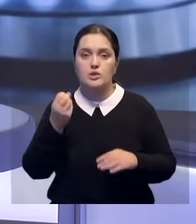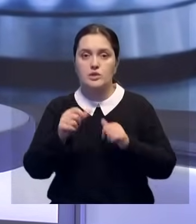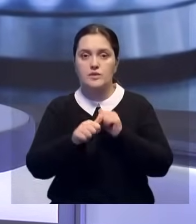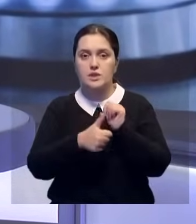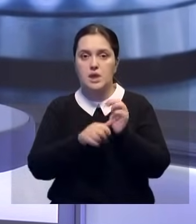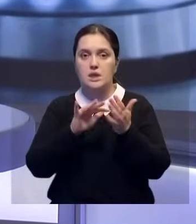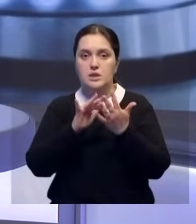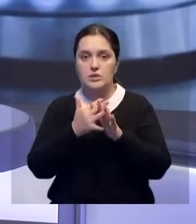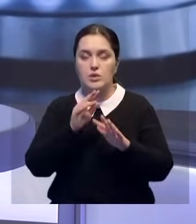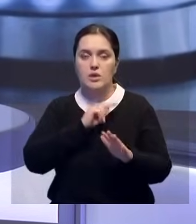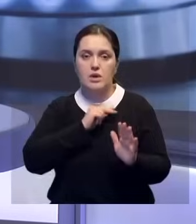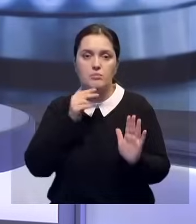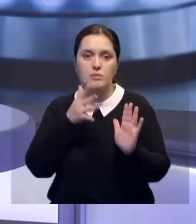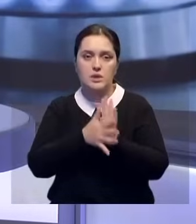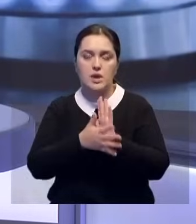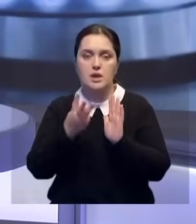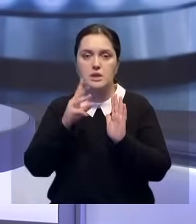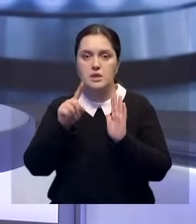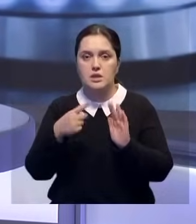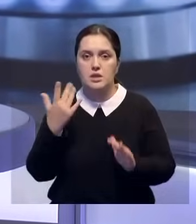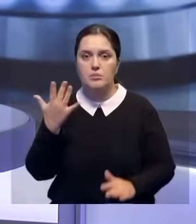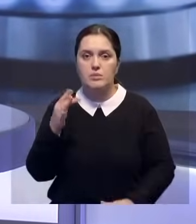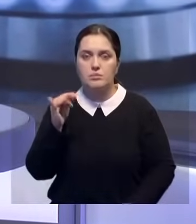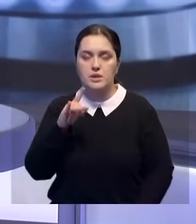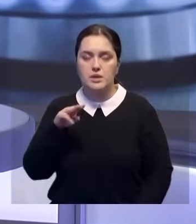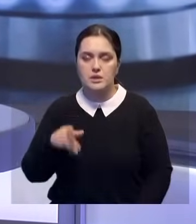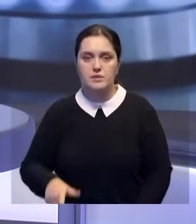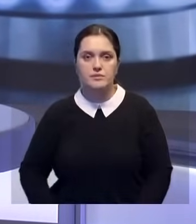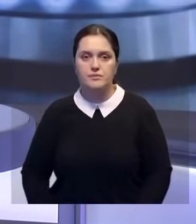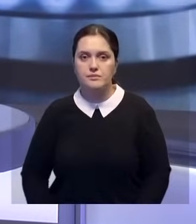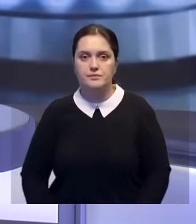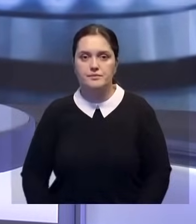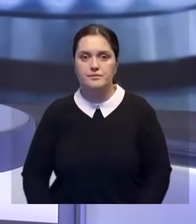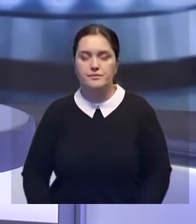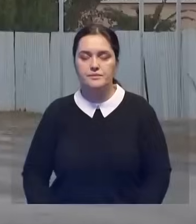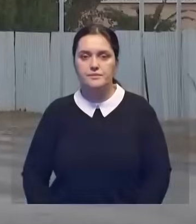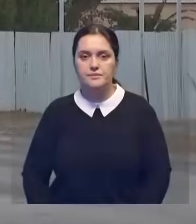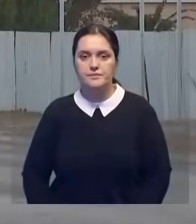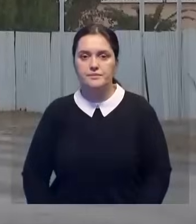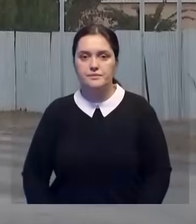ведется еще в 16 селах. Работы обойдутся в 3,5 миллиарда тенге.